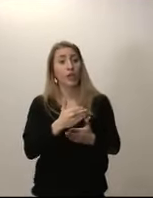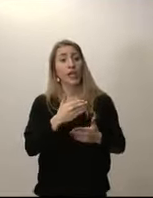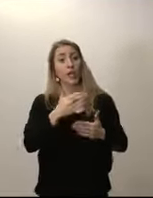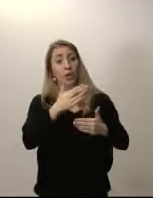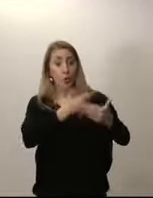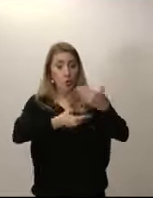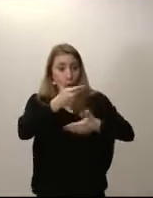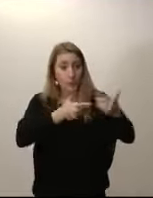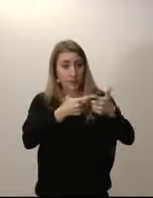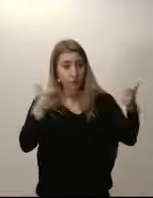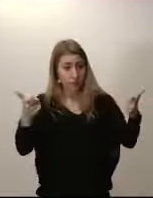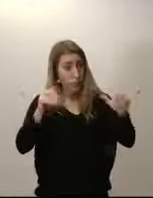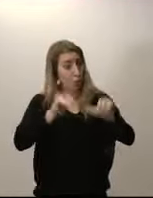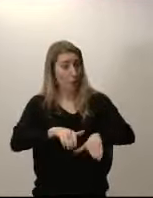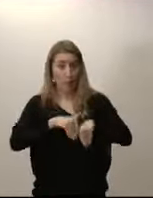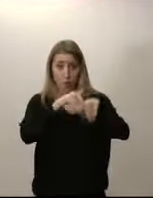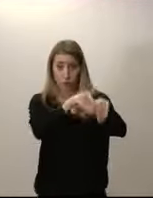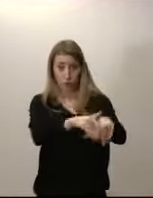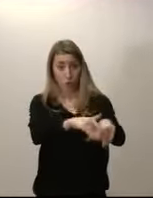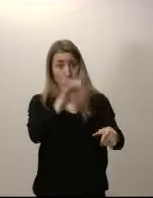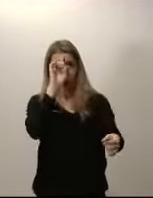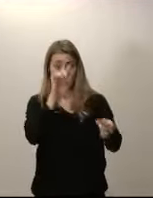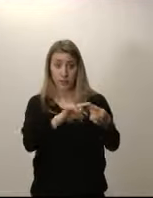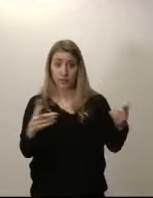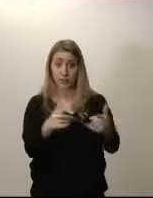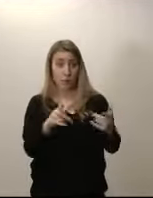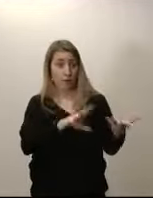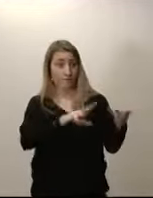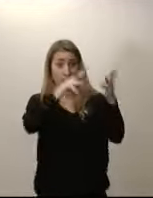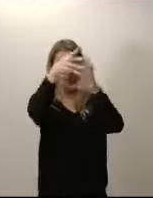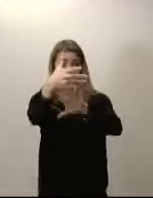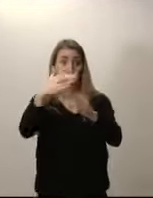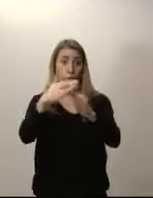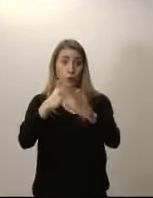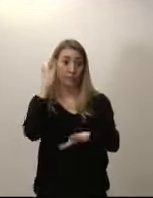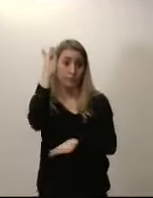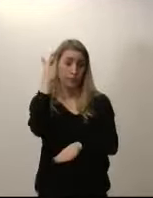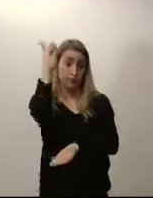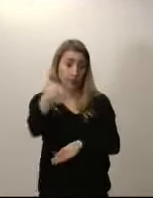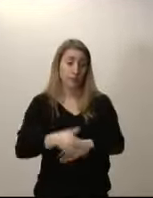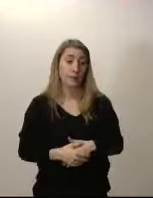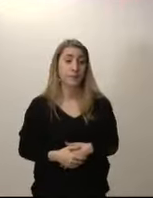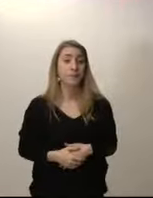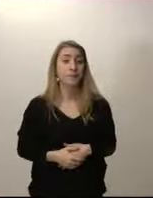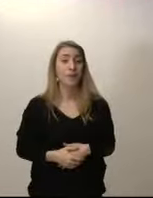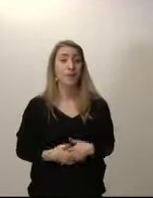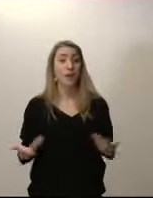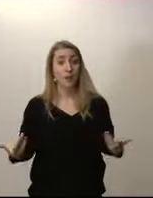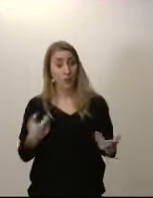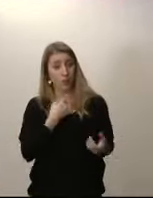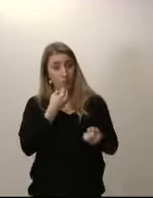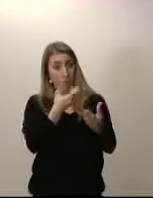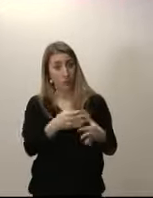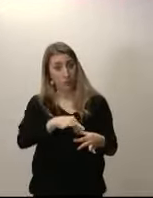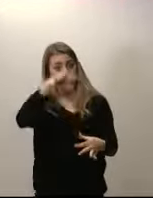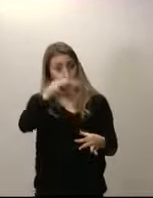malgré le peu de moyens dans une logique de construire le Thionville de demain. Mesdames, Messieurs, je vous propose de passer au vote. Je